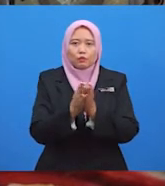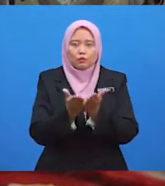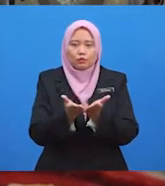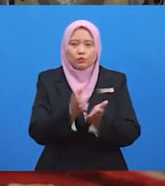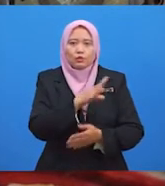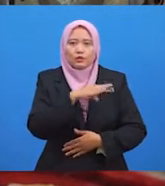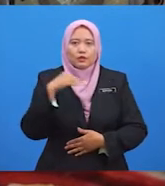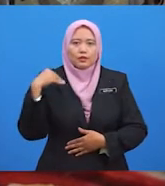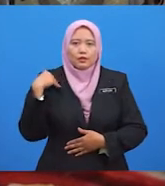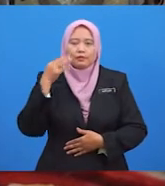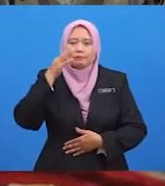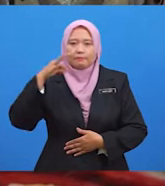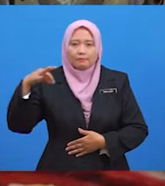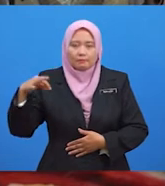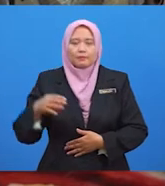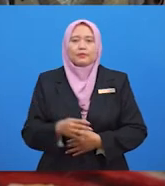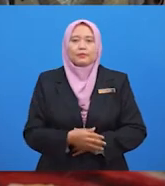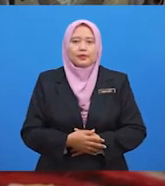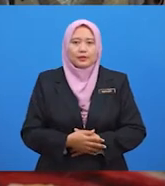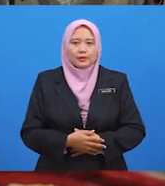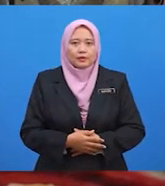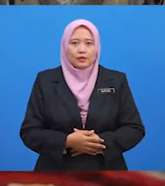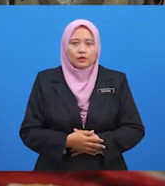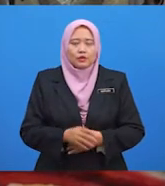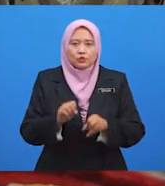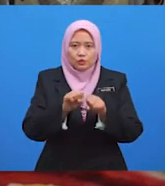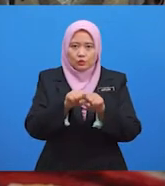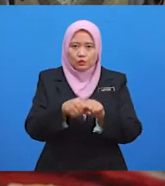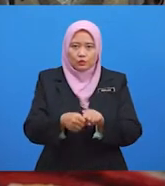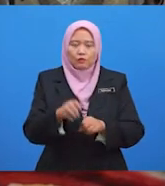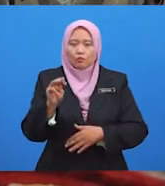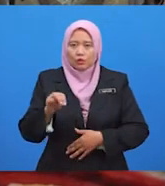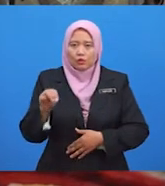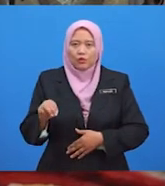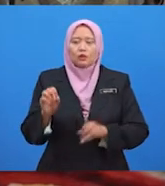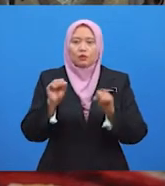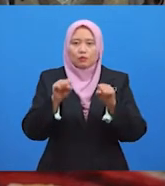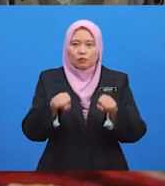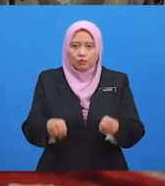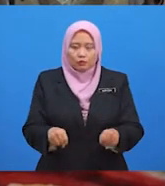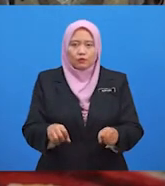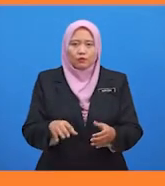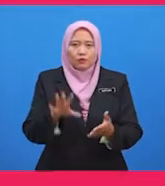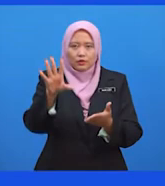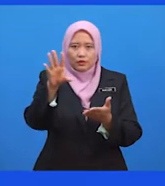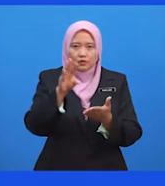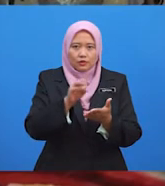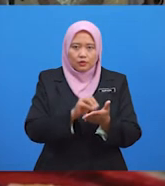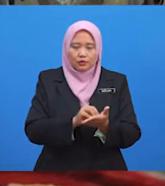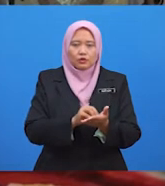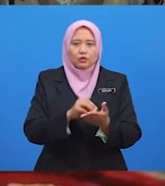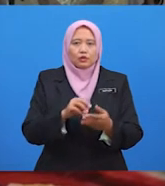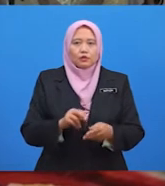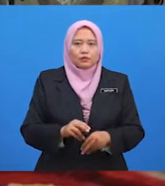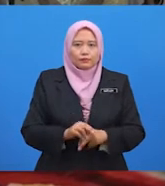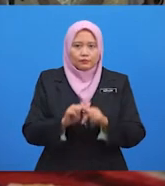ada bersama supaya murid-murid boleh mencatat nota-nota penting.